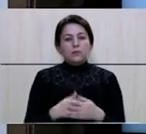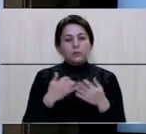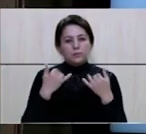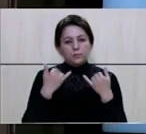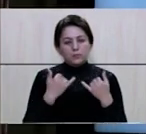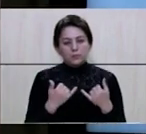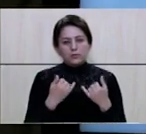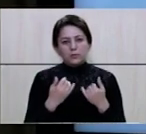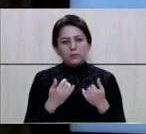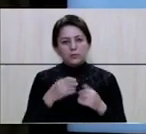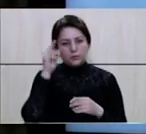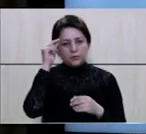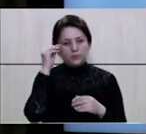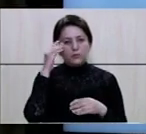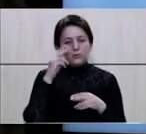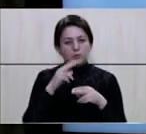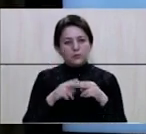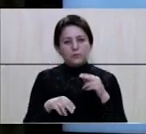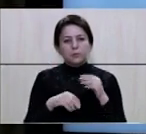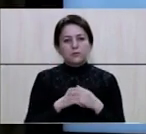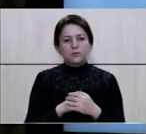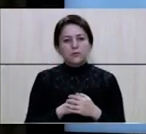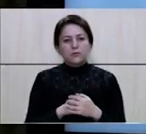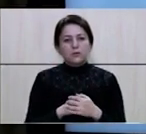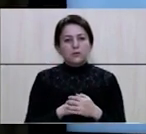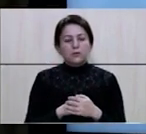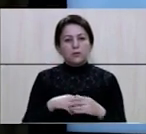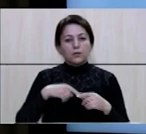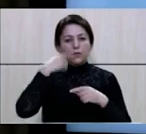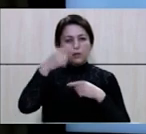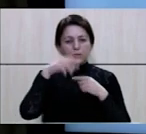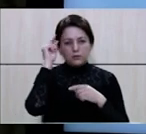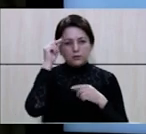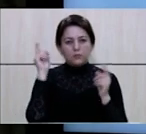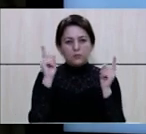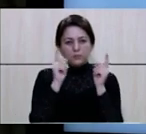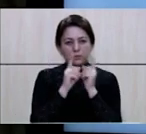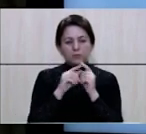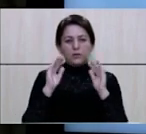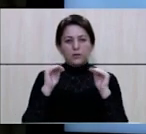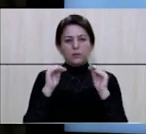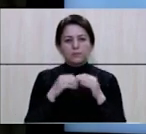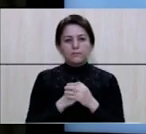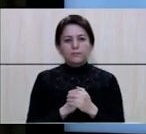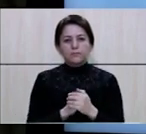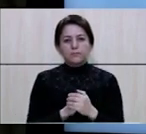Shuning bilan bugungi darsimizni yakunlaymiz. Keyingi darslarda ko'rishguncha,